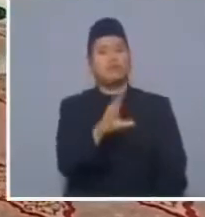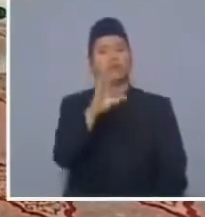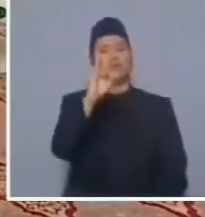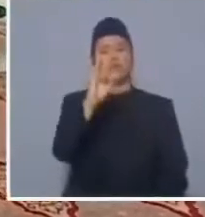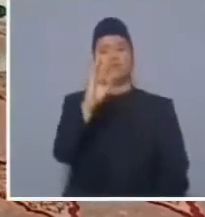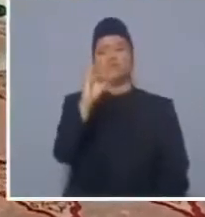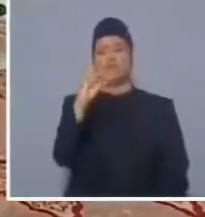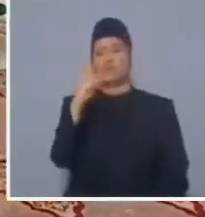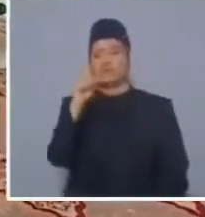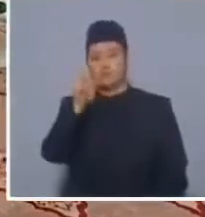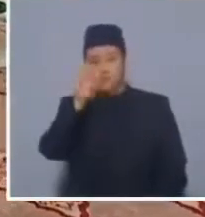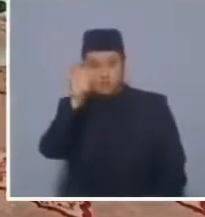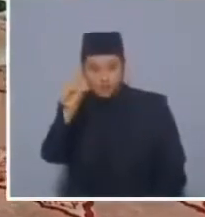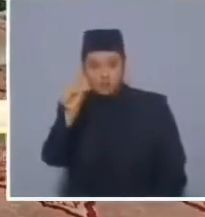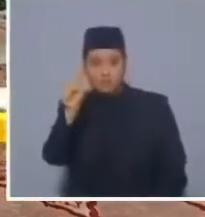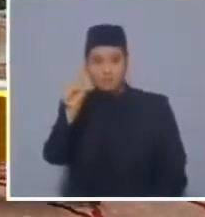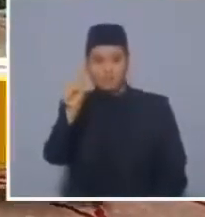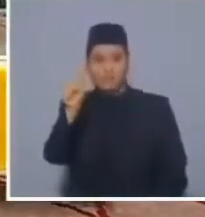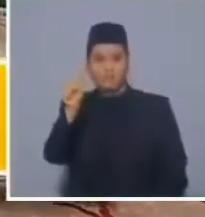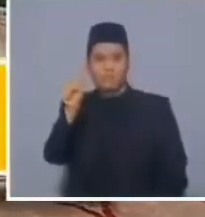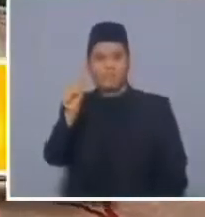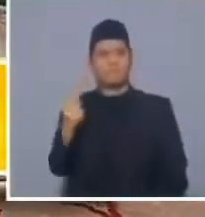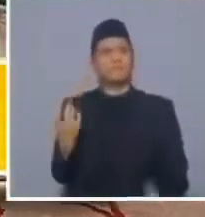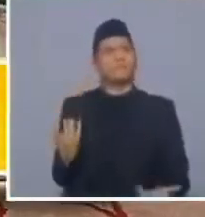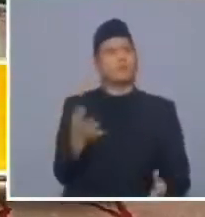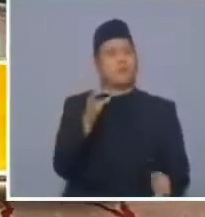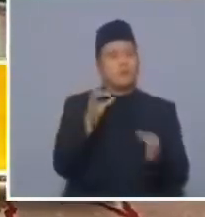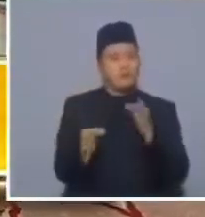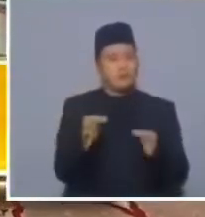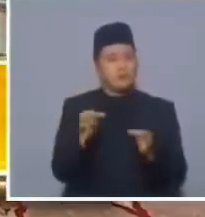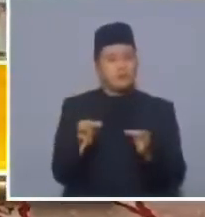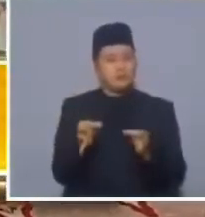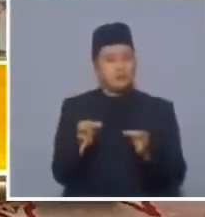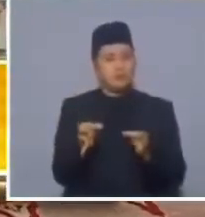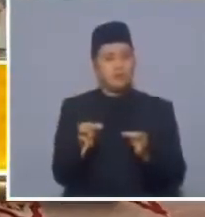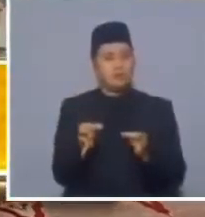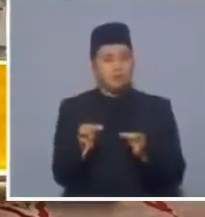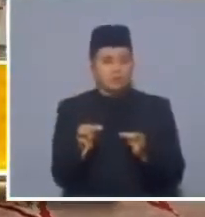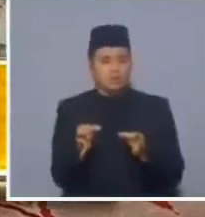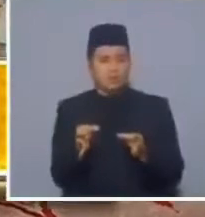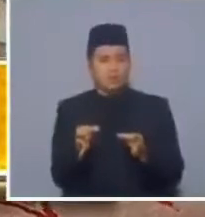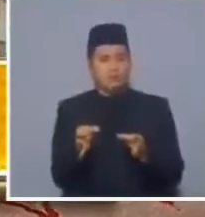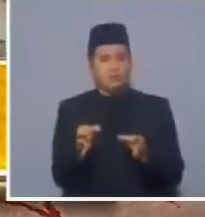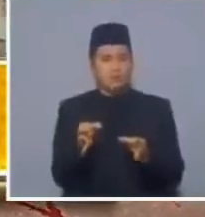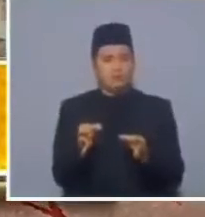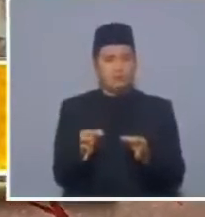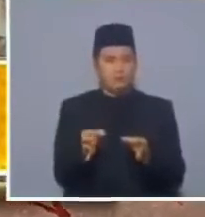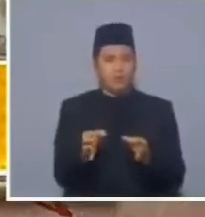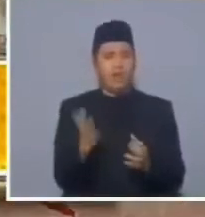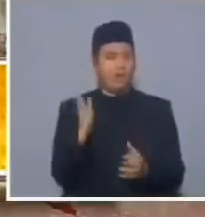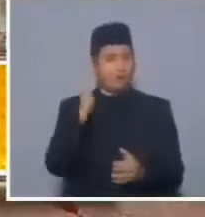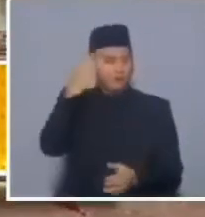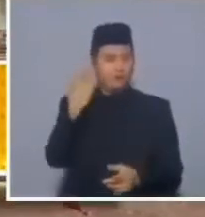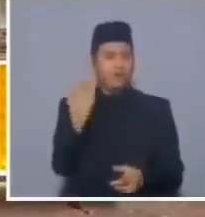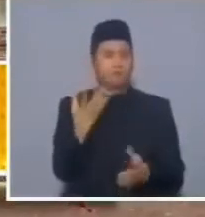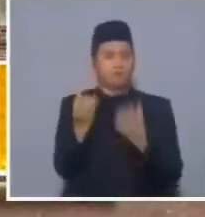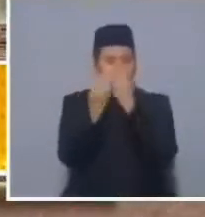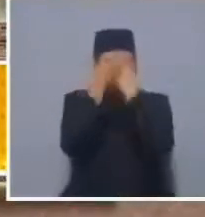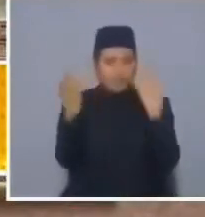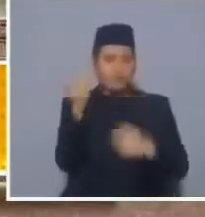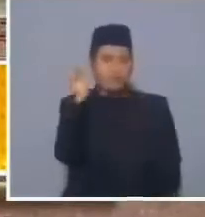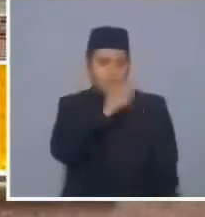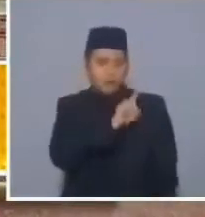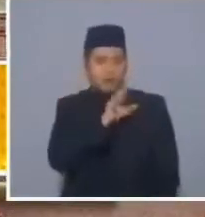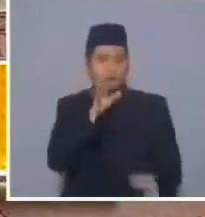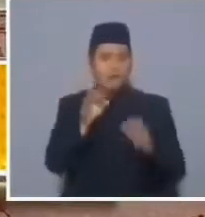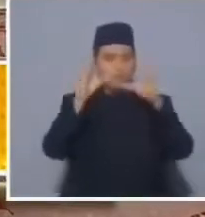Sesuatu perkara dia akan menjadi lebih parah apabila ada guru yang mengatakan perkara tersebut walaupun